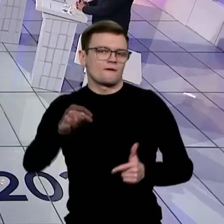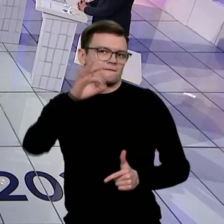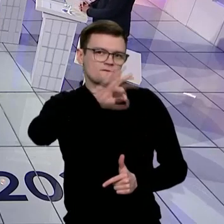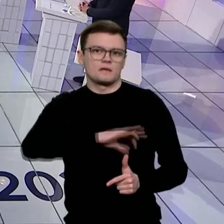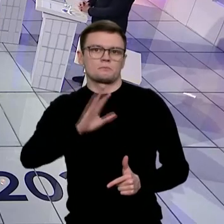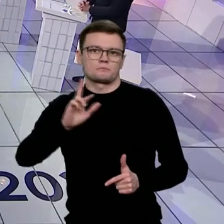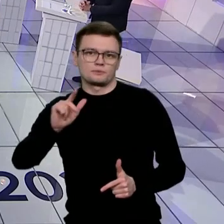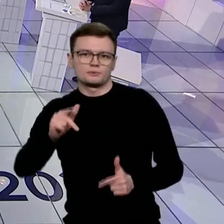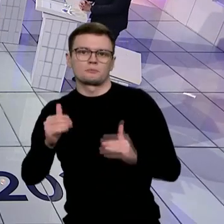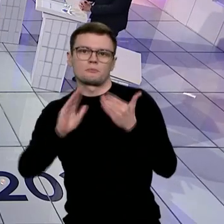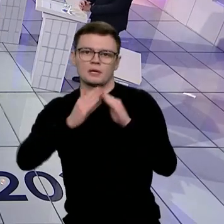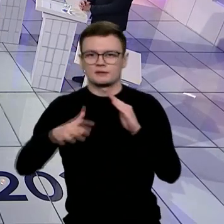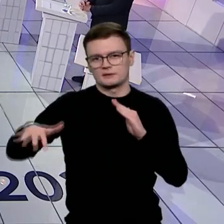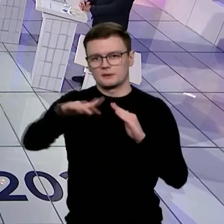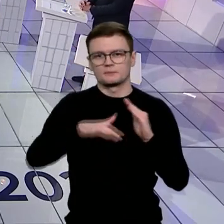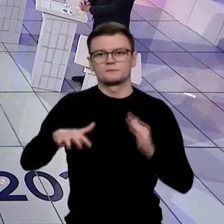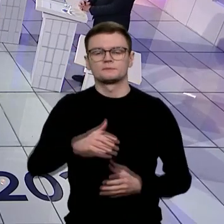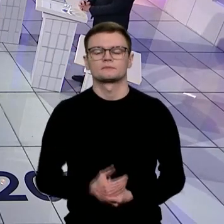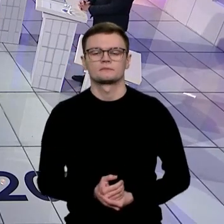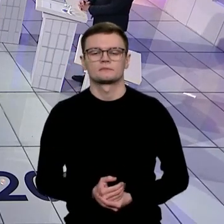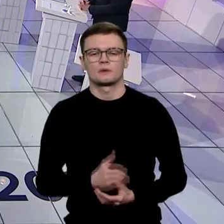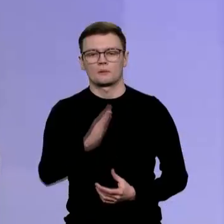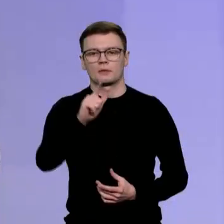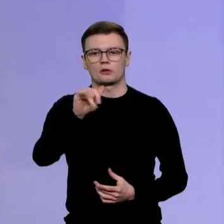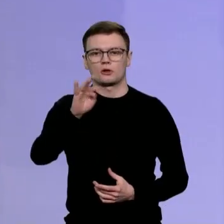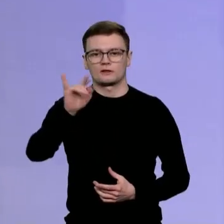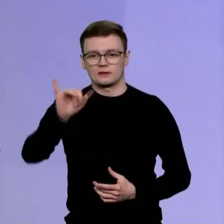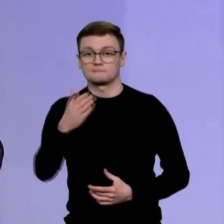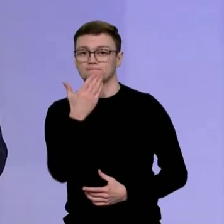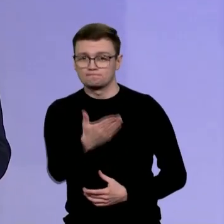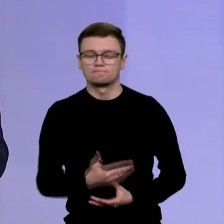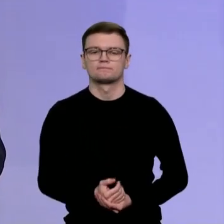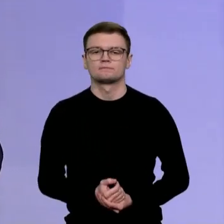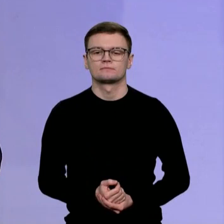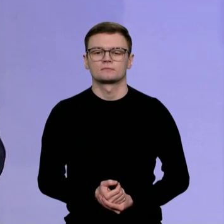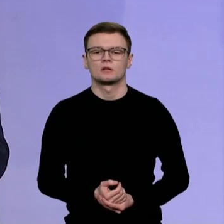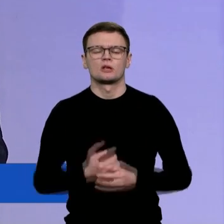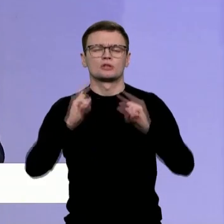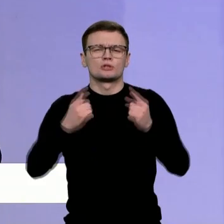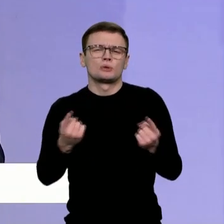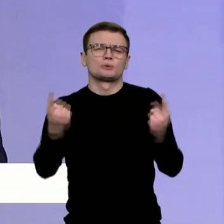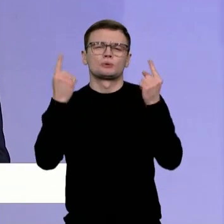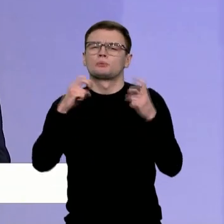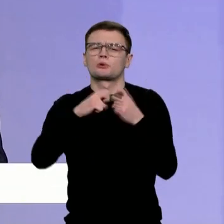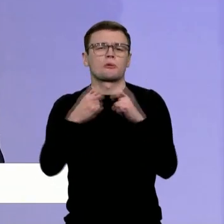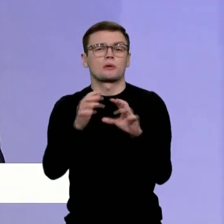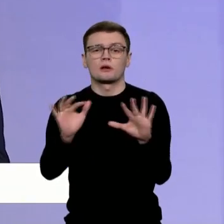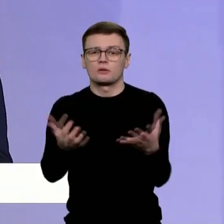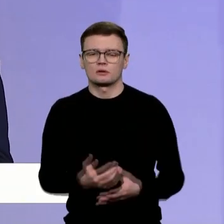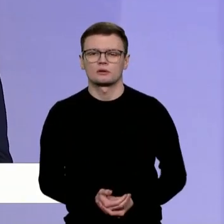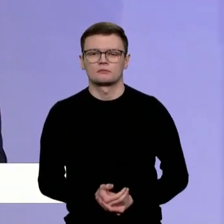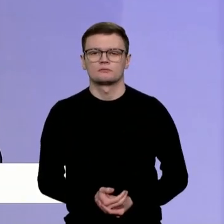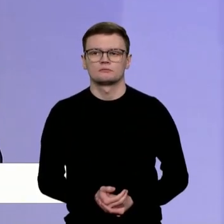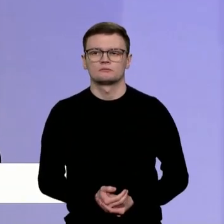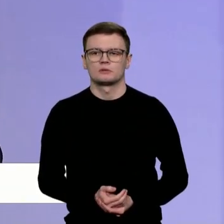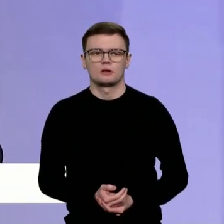Dėkui. Pane Bilotai. Pati opiausia ir skaudžiausia problema Šiauliuose yra išvykstantis ir neatvykstantis